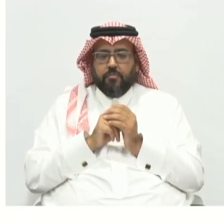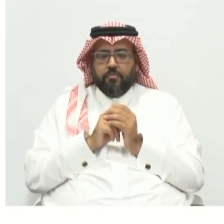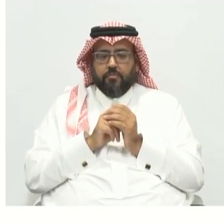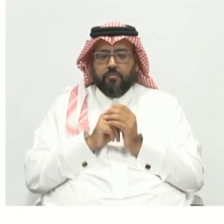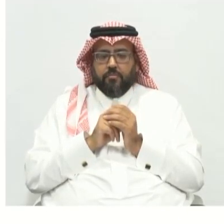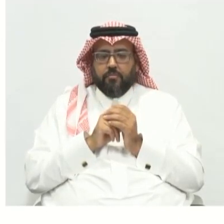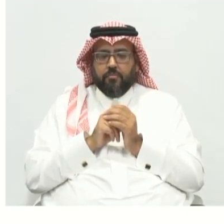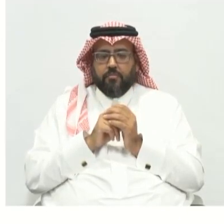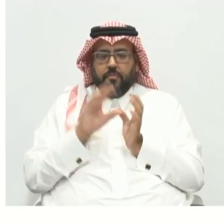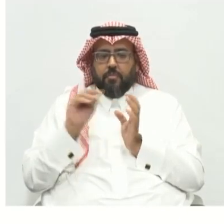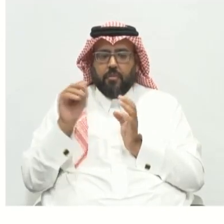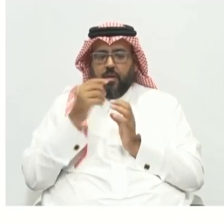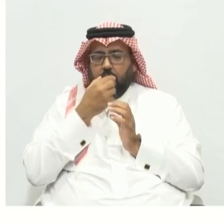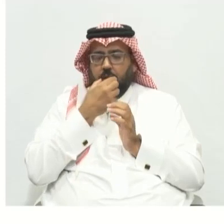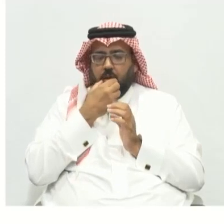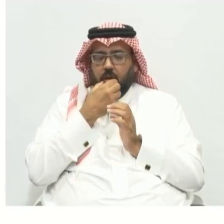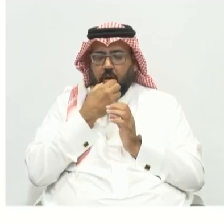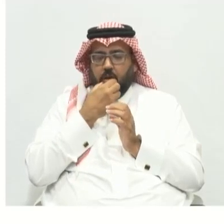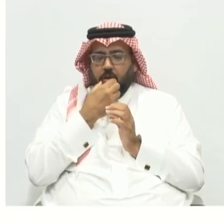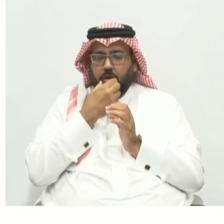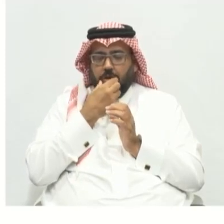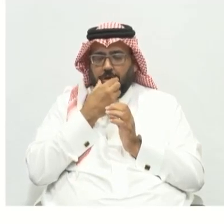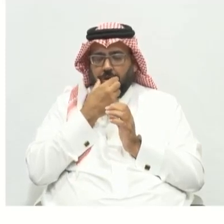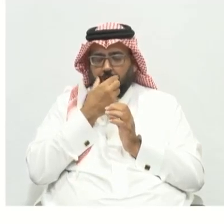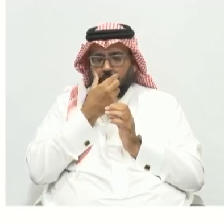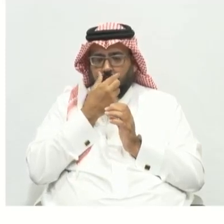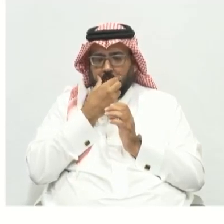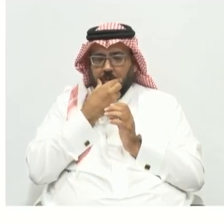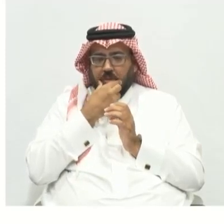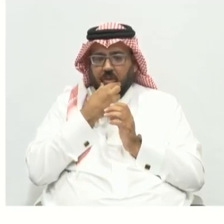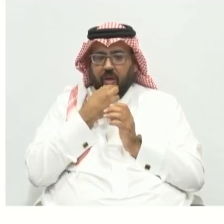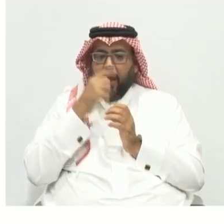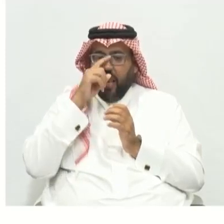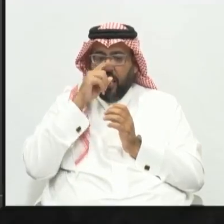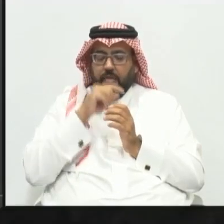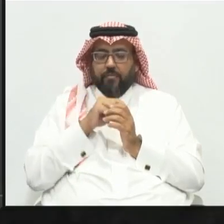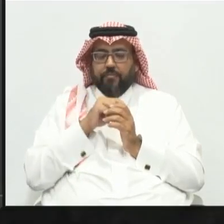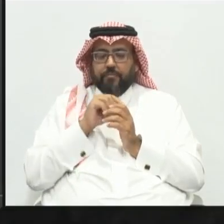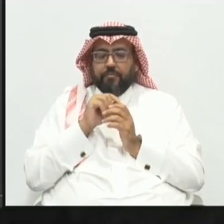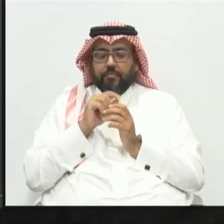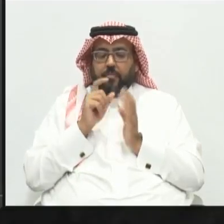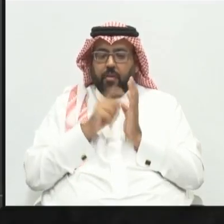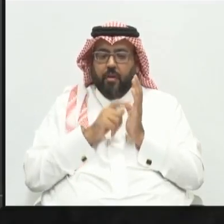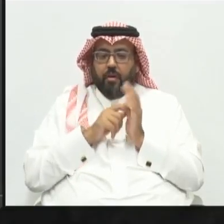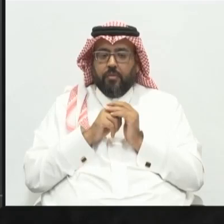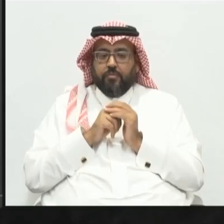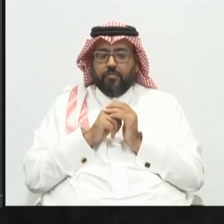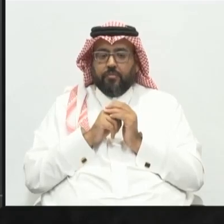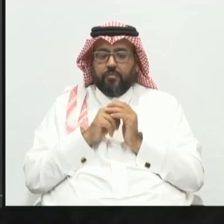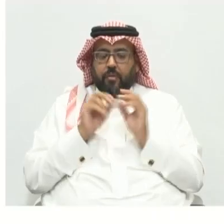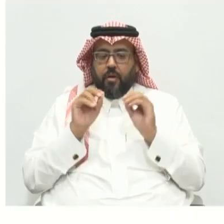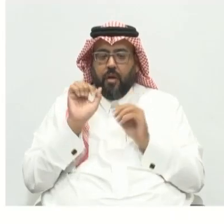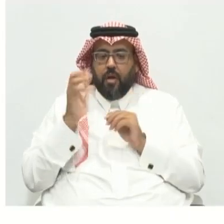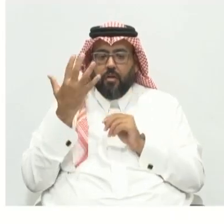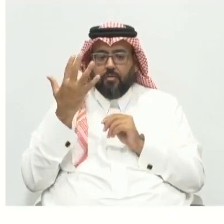تطبيقها المثال على ذلك في جانب انه ملزم وايضا يترتب عليه جزاء نصت الماده